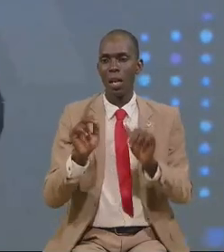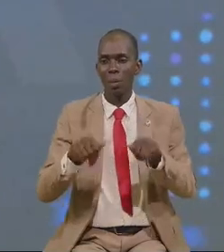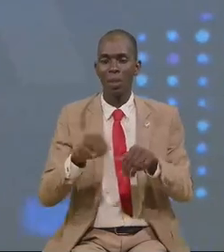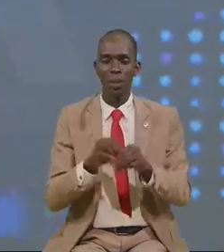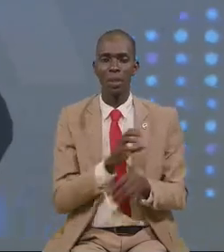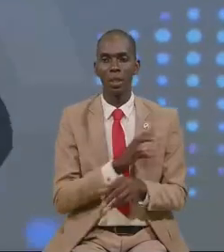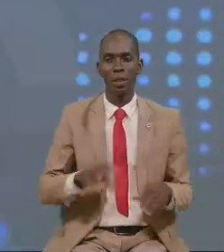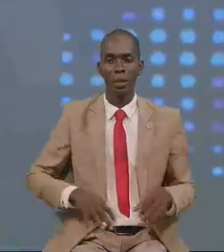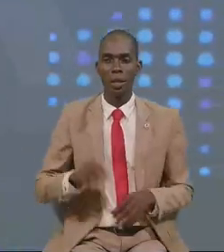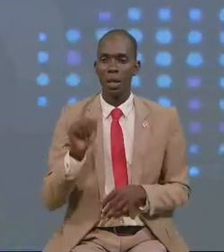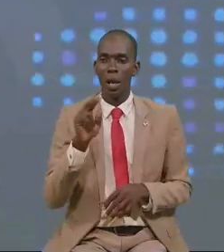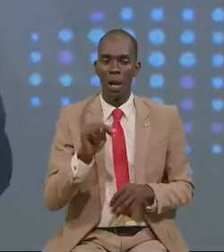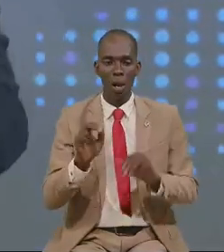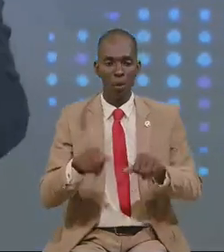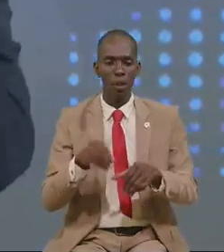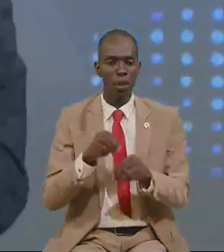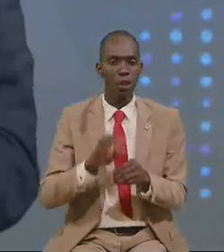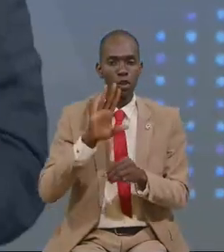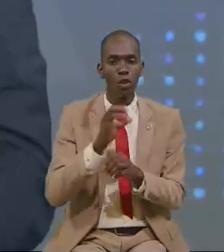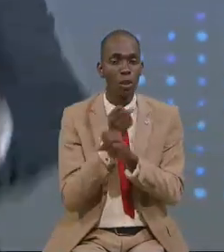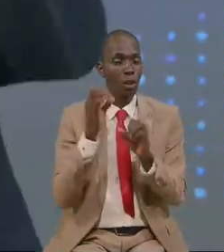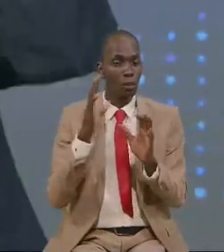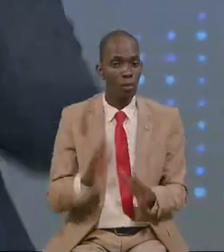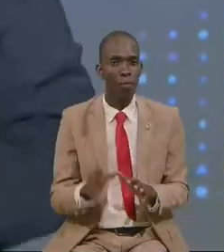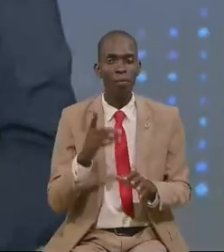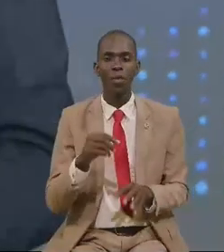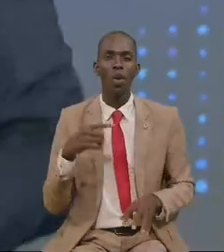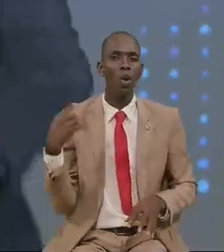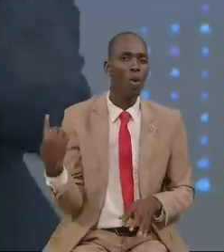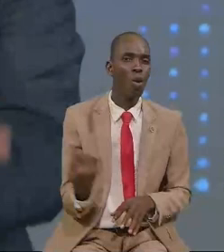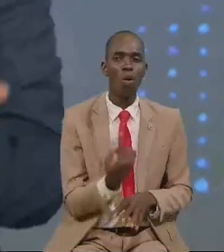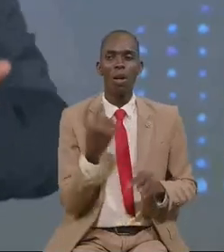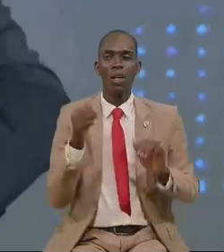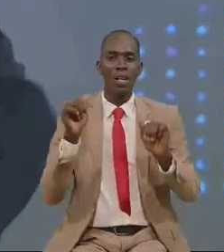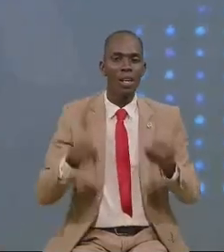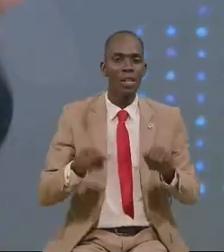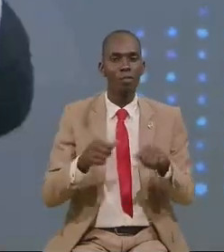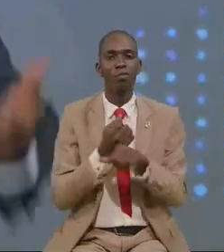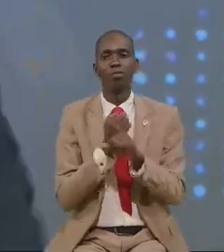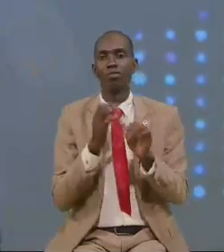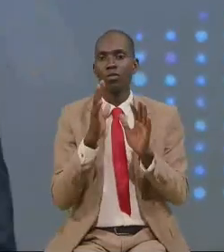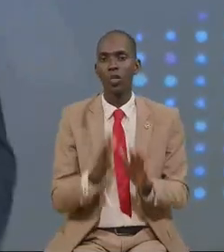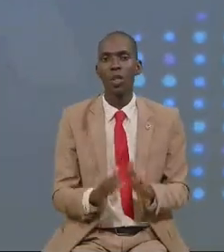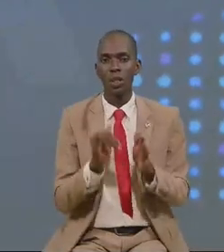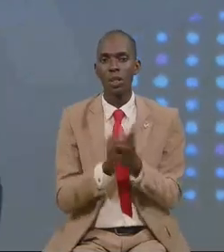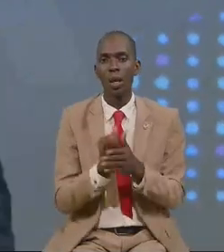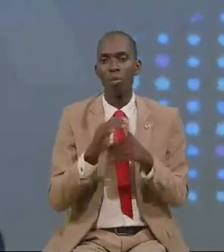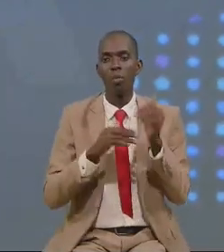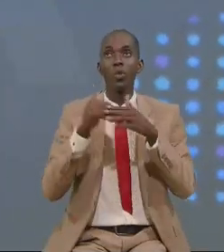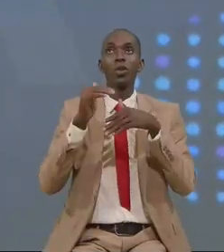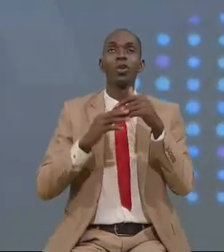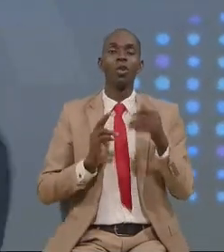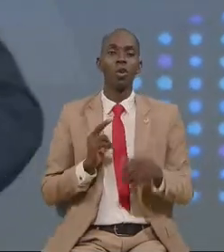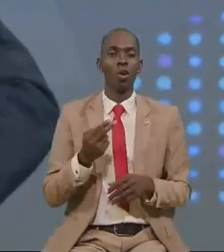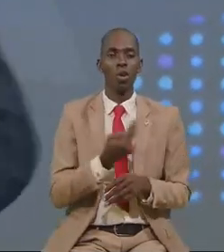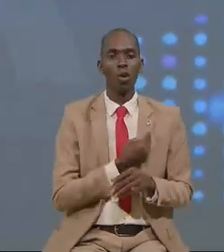ton Sauveur, qui est le Sauveur toujours capable, qui nous édifie